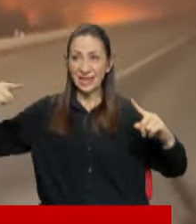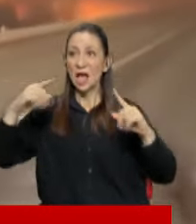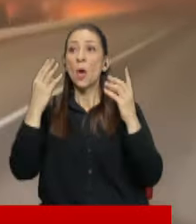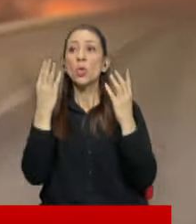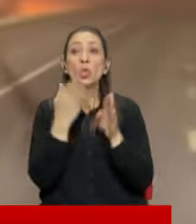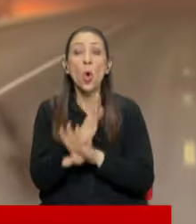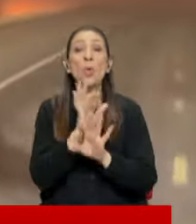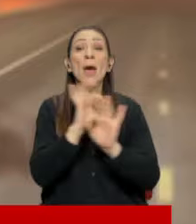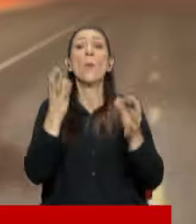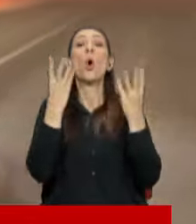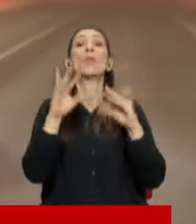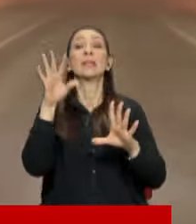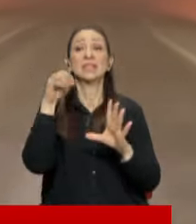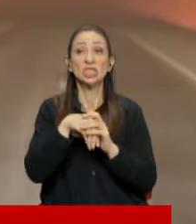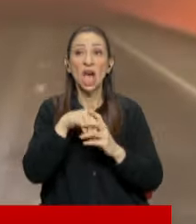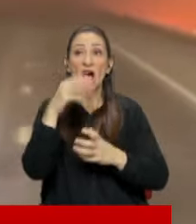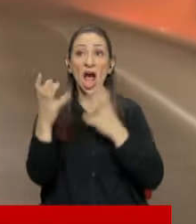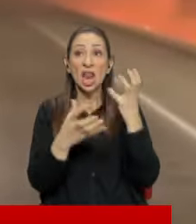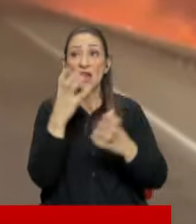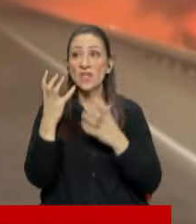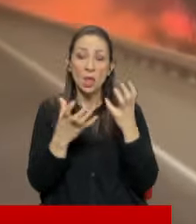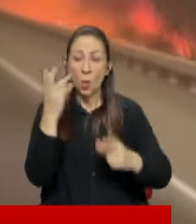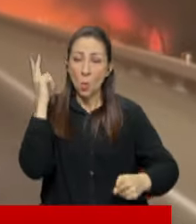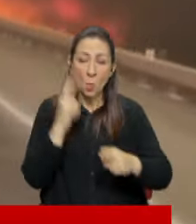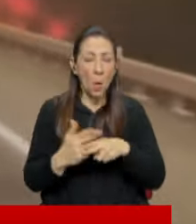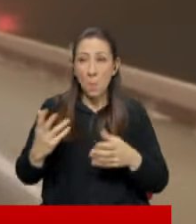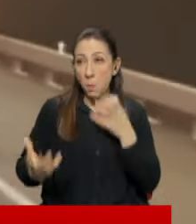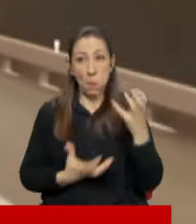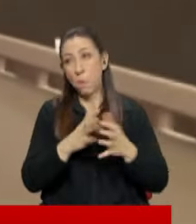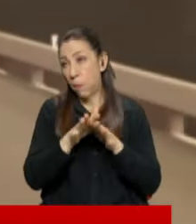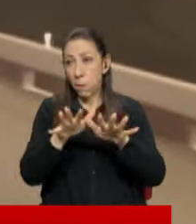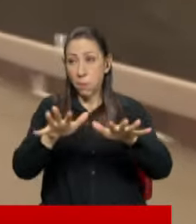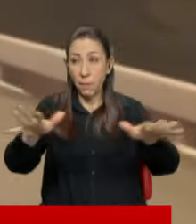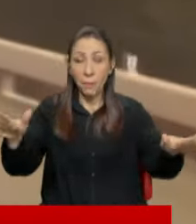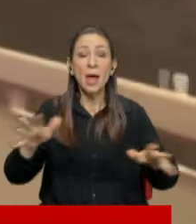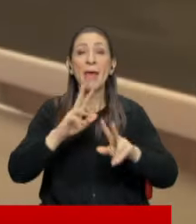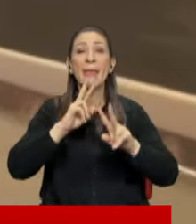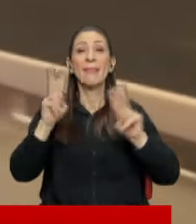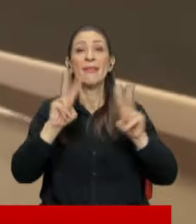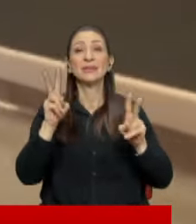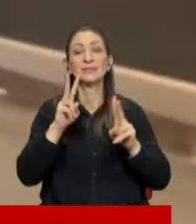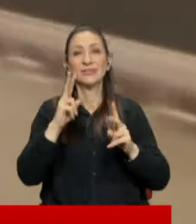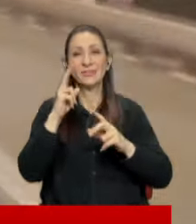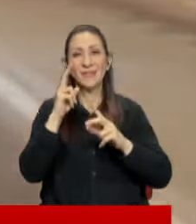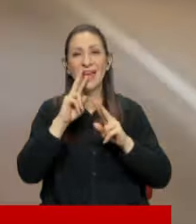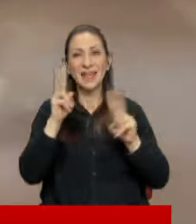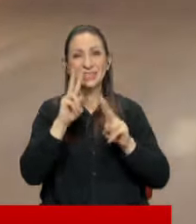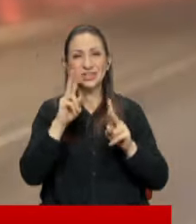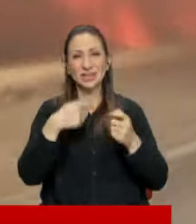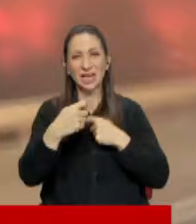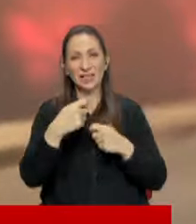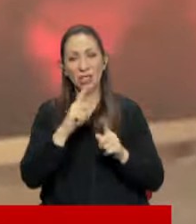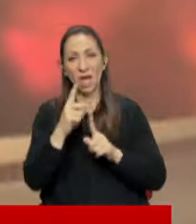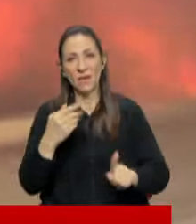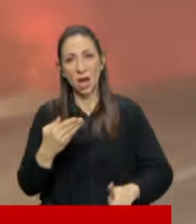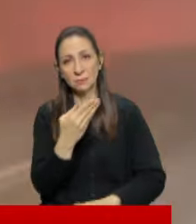gibi çekmediği, bu yüzden alevlerin kontrolden çıktığı gerekçesiyle enerji şirketine dava açıldı.